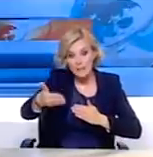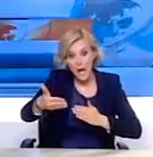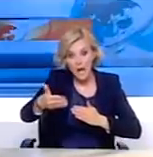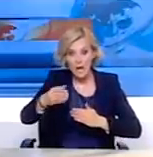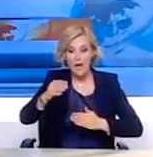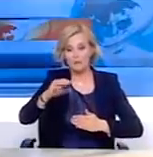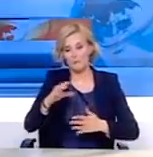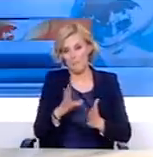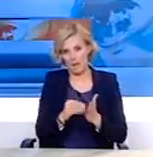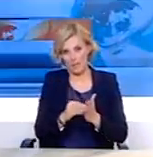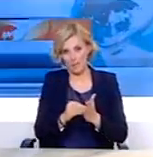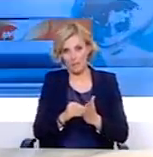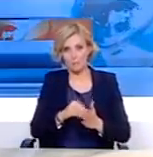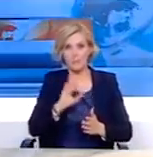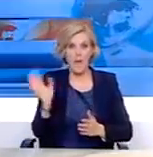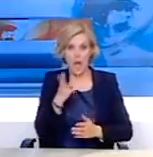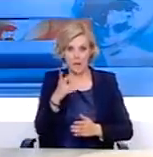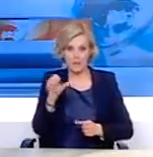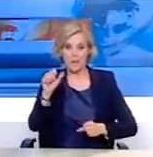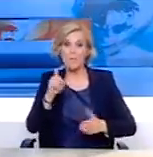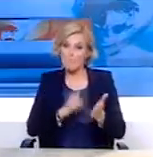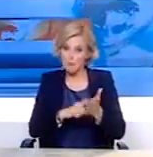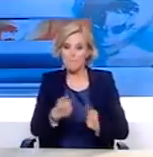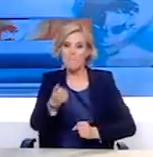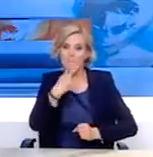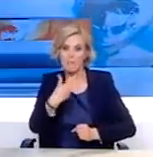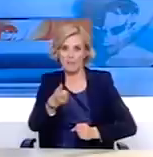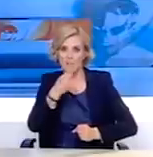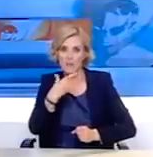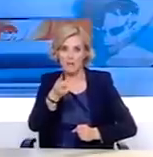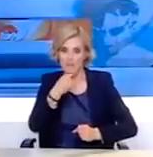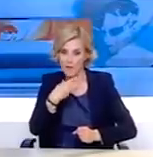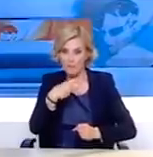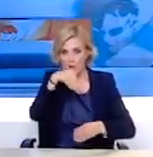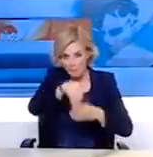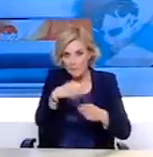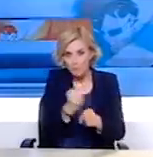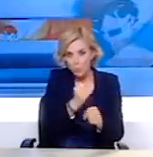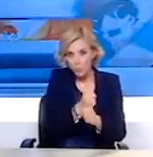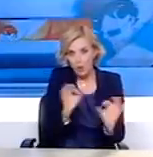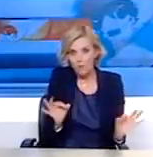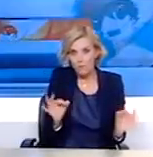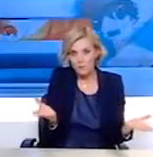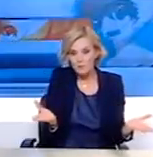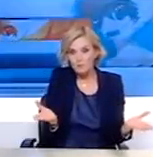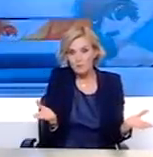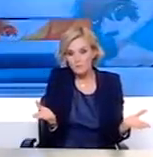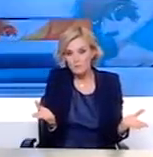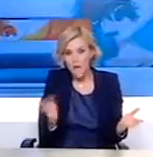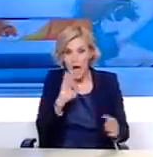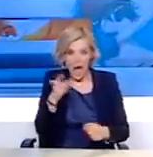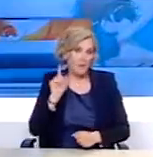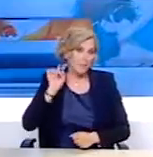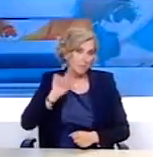σημαίνει ότι εάν δεν το πάρεις συνεχόμενα για τις επόμενες 8 εβδομάδες, που αναμένεται να κυκλοφορεί ο ιός